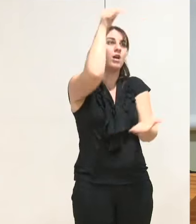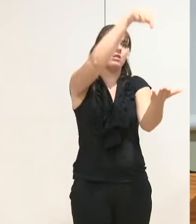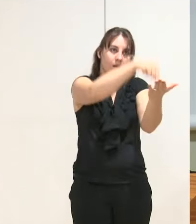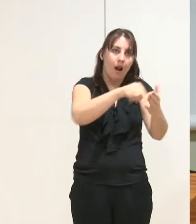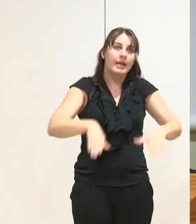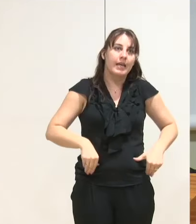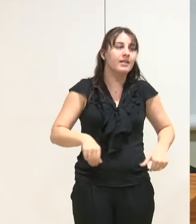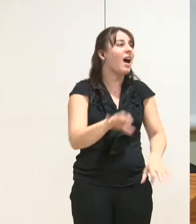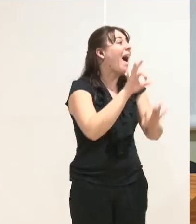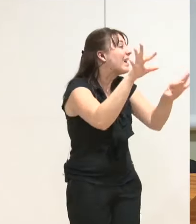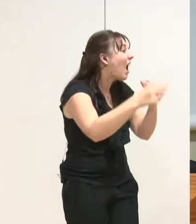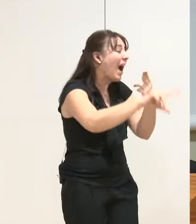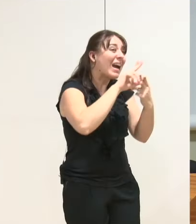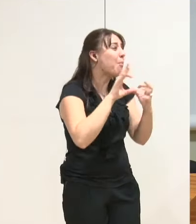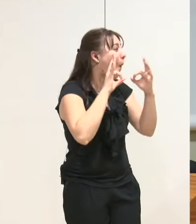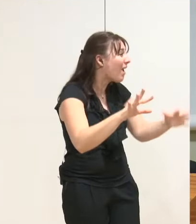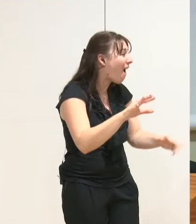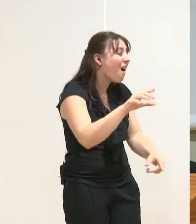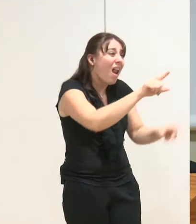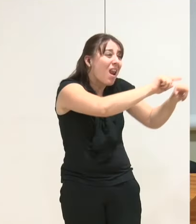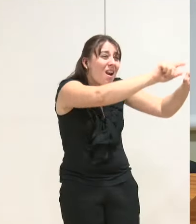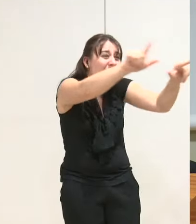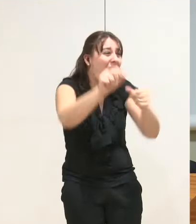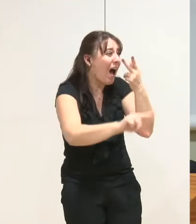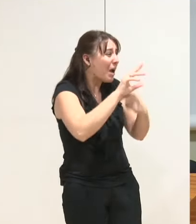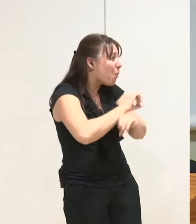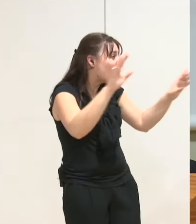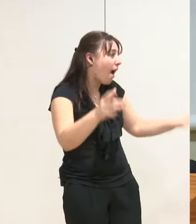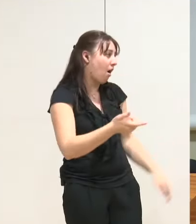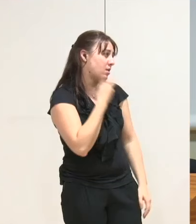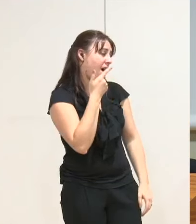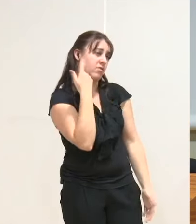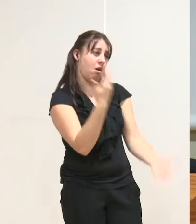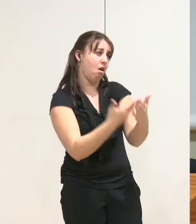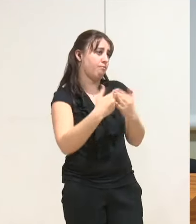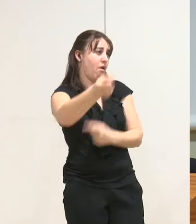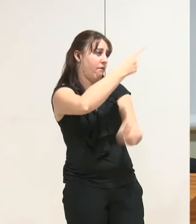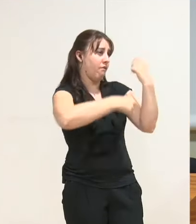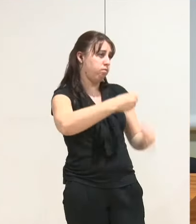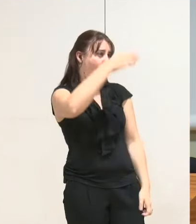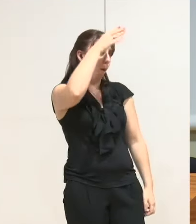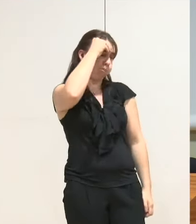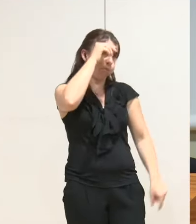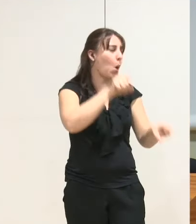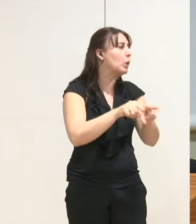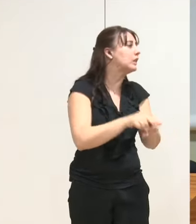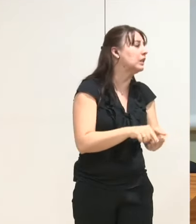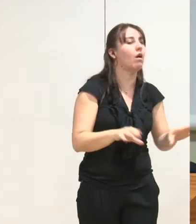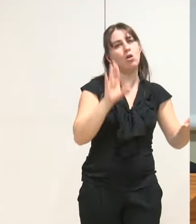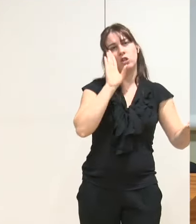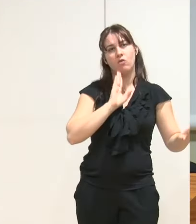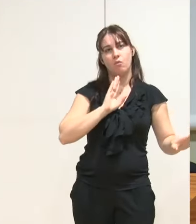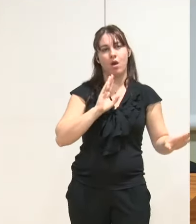la rép m'a répondu sur le fond cela on dit long sur votre méconnaissance juste reconnaître